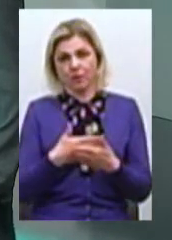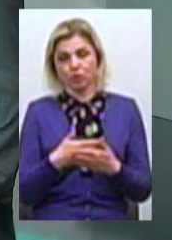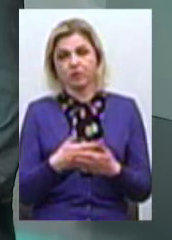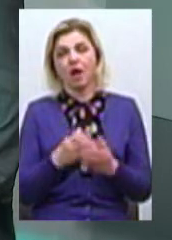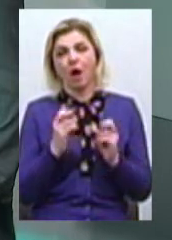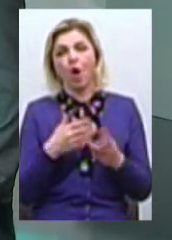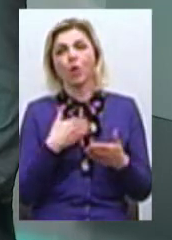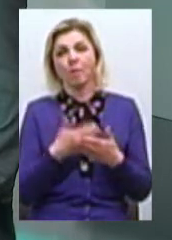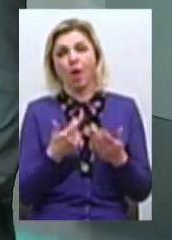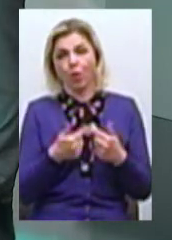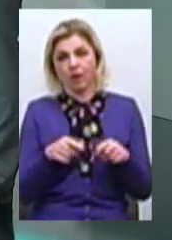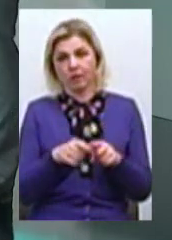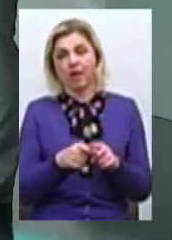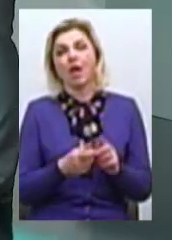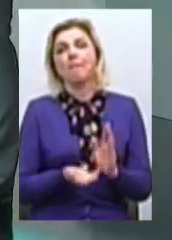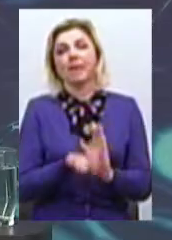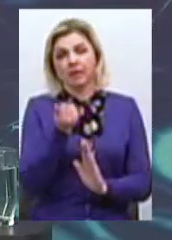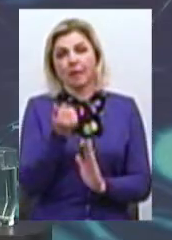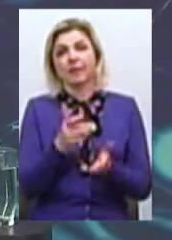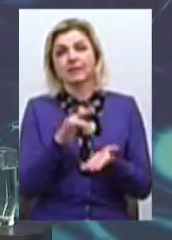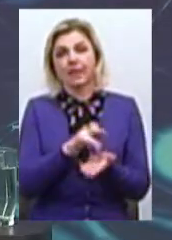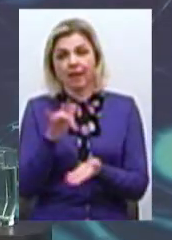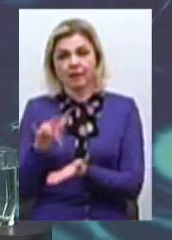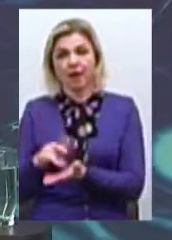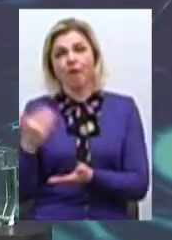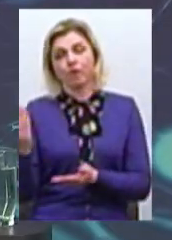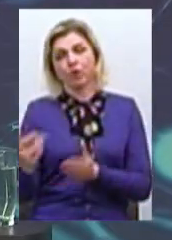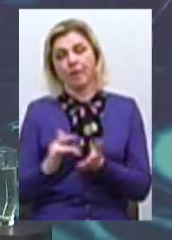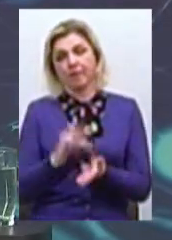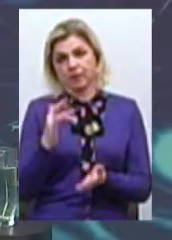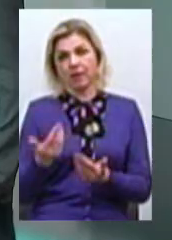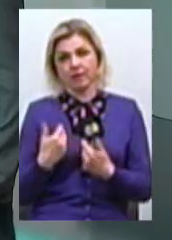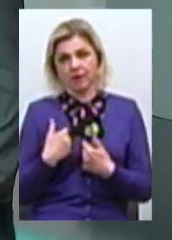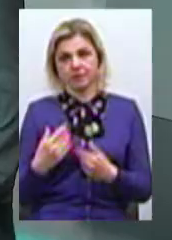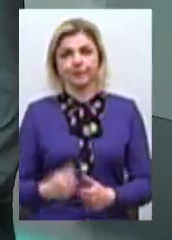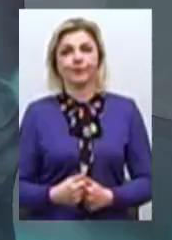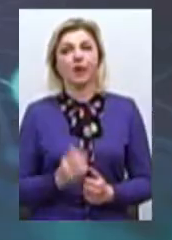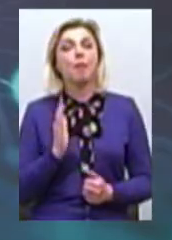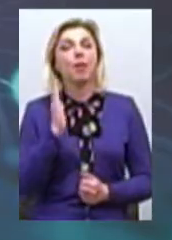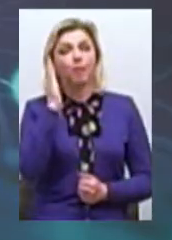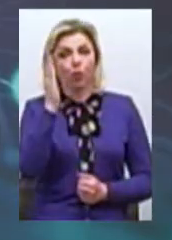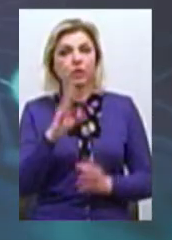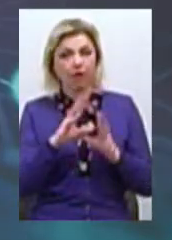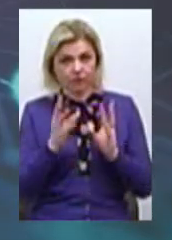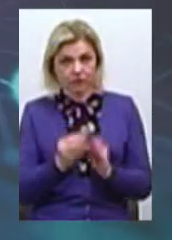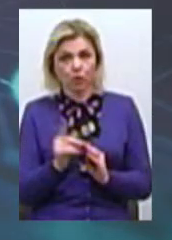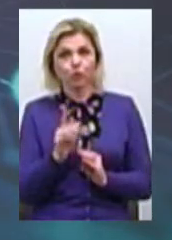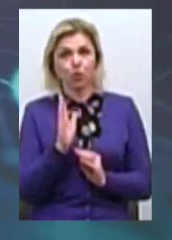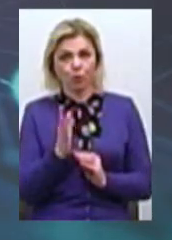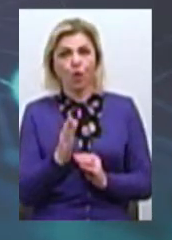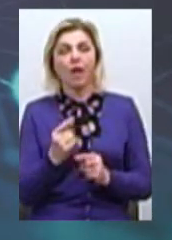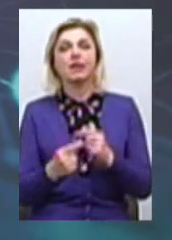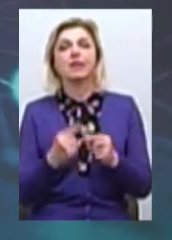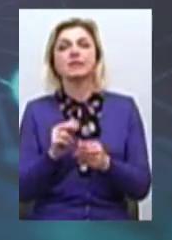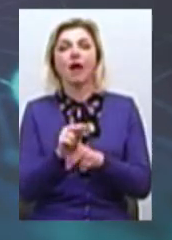громадська організація, ми підтримуємо центри, а вони підтримують нас, і ми разом це робимо. В майбутньому взагалі буде таке, що наставники будуть